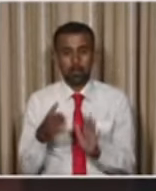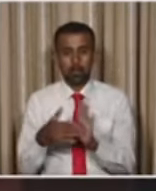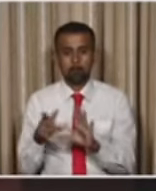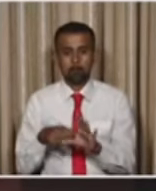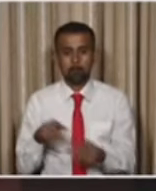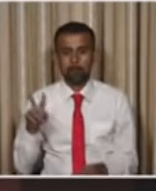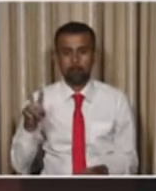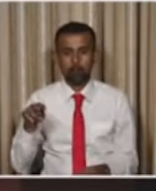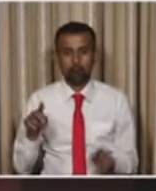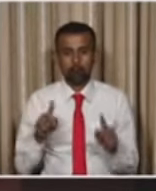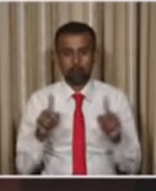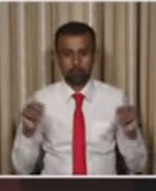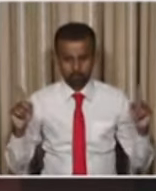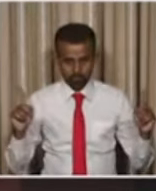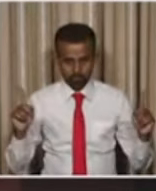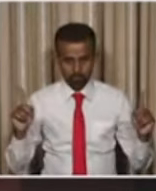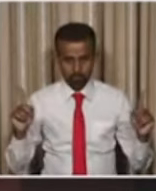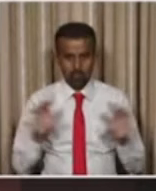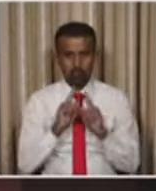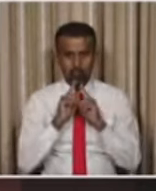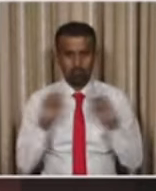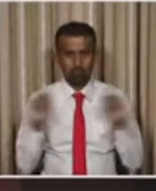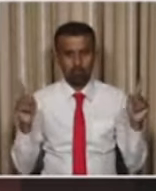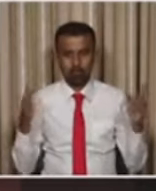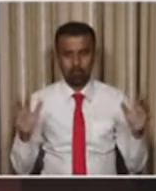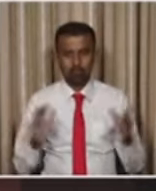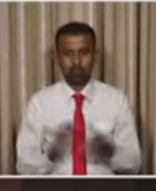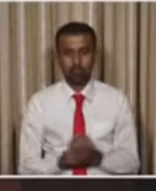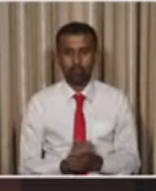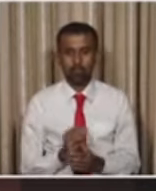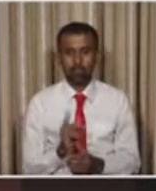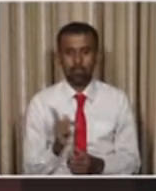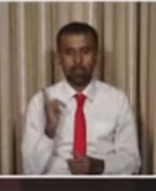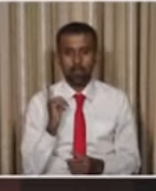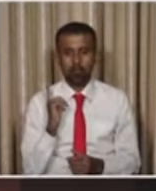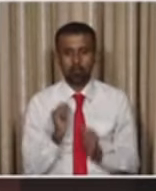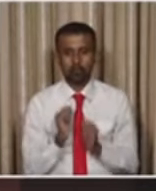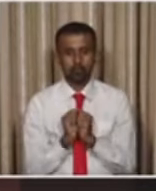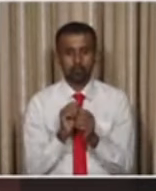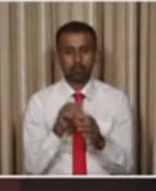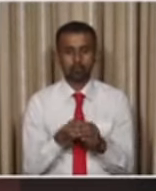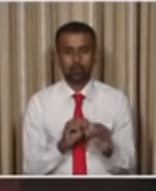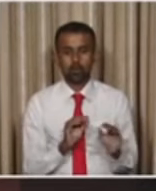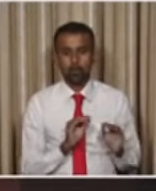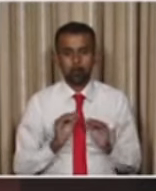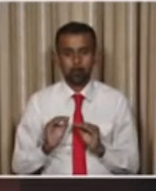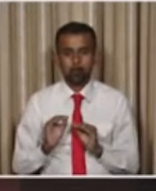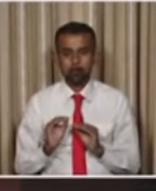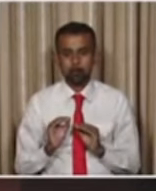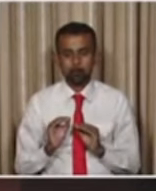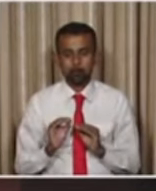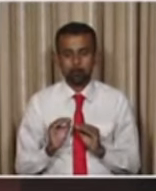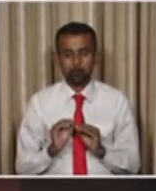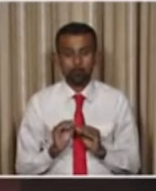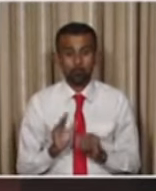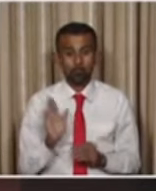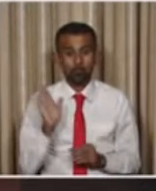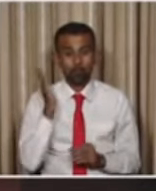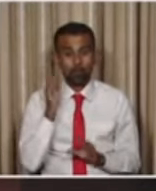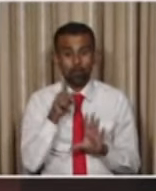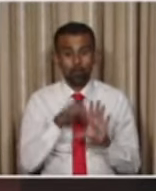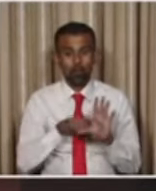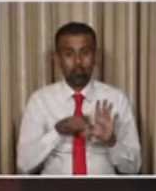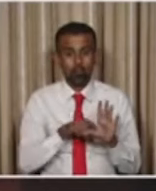2024 මැයි 20 දක්වා ප්‍රකාශයට පත් කරලා තියෙනවා. නමුත් හමුදා සේවයට බැඳීමෙන් අනතුරුව යම් විශේෂිත පුහුණුවක්